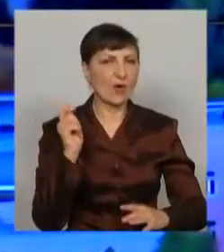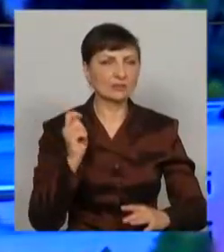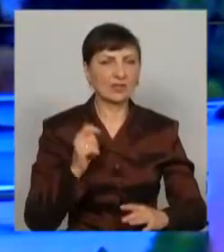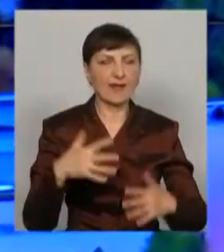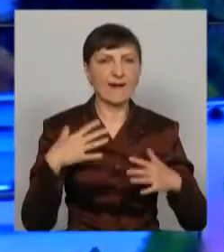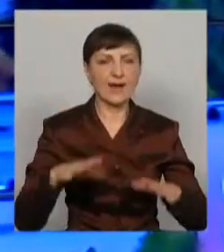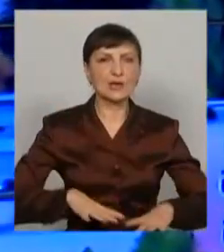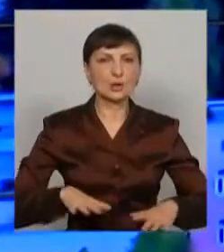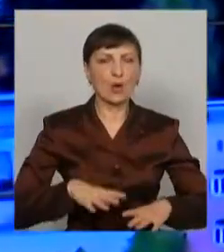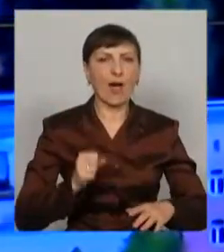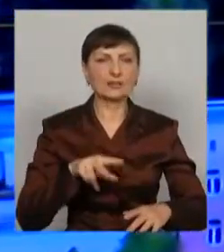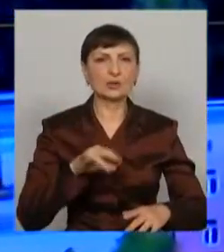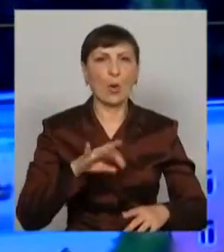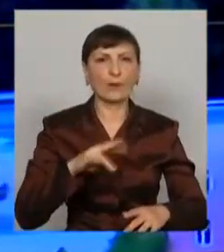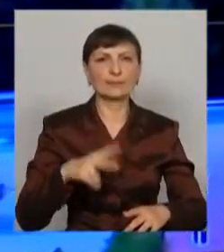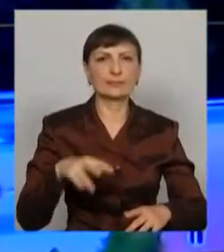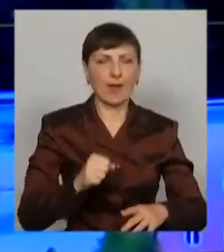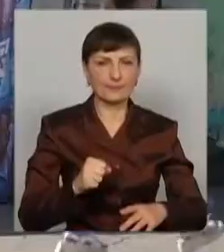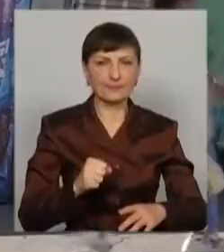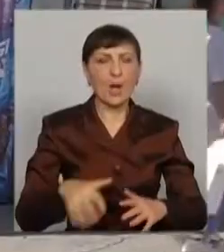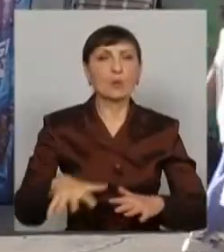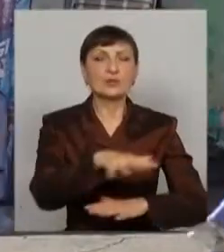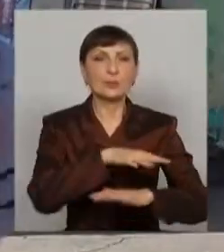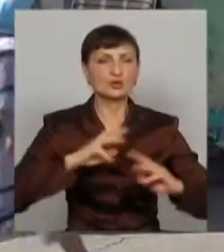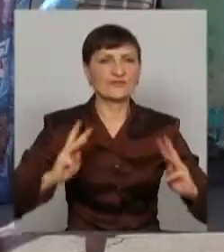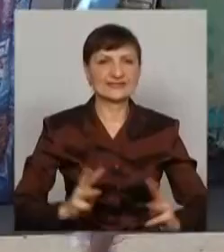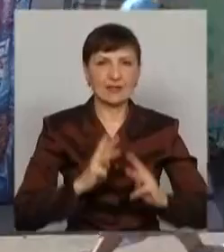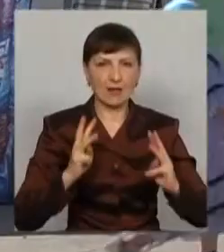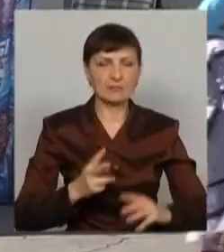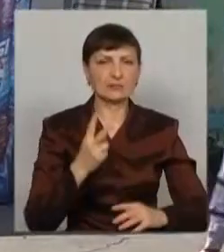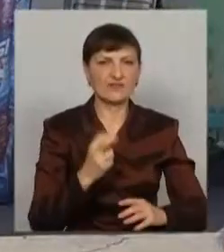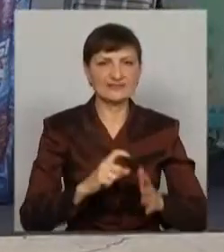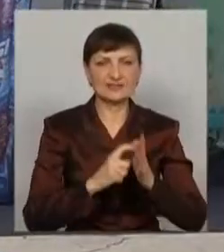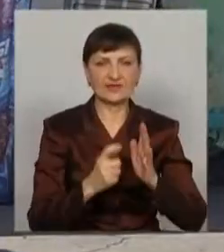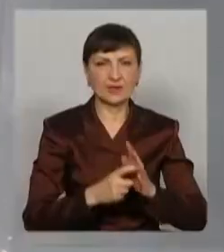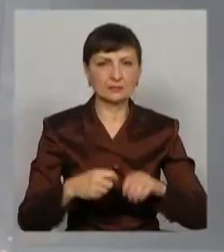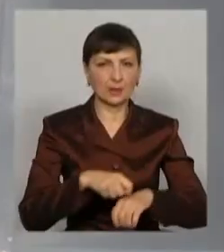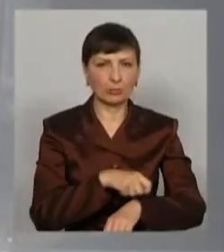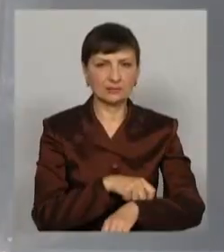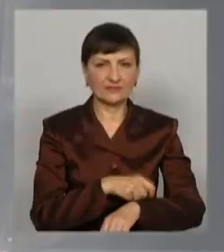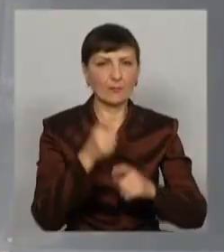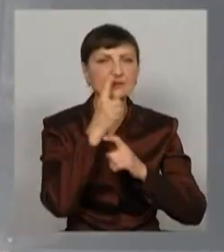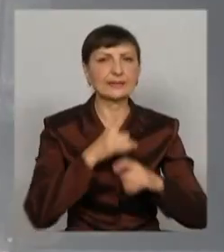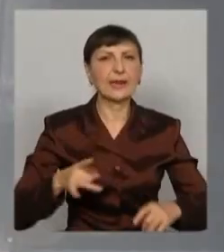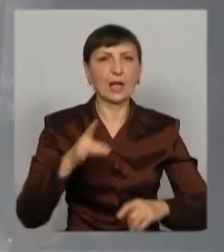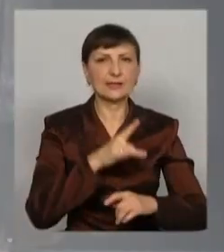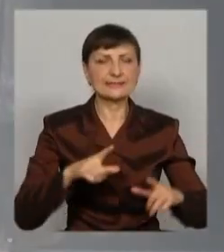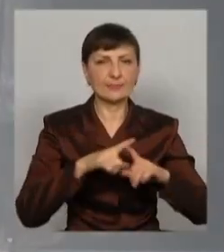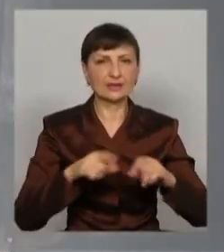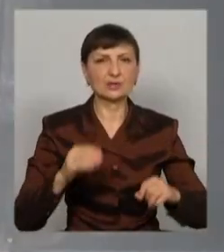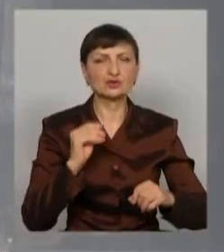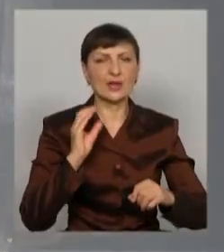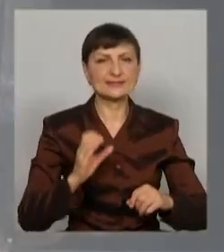рынке Алтын-Орда близ Алматы. Общая площадь возгорания составила 200 квадратных метров. По данным регионального департамента